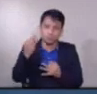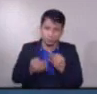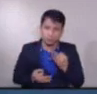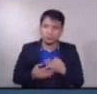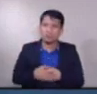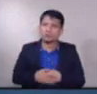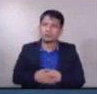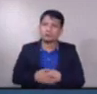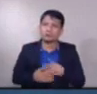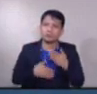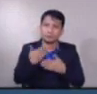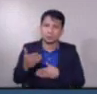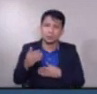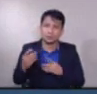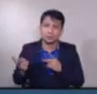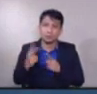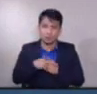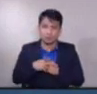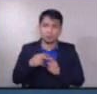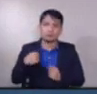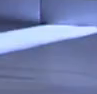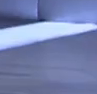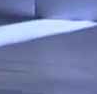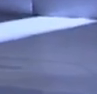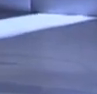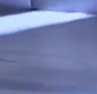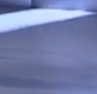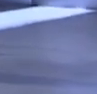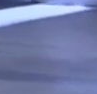round na po tayo. Ito po ang aplikante sa Senado.